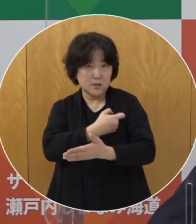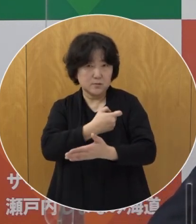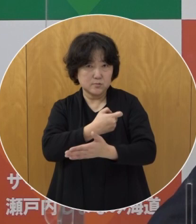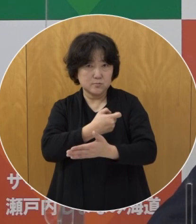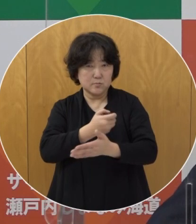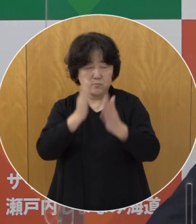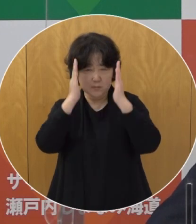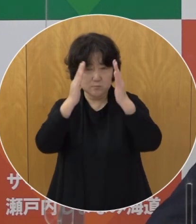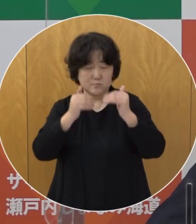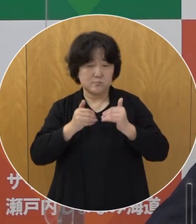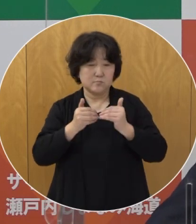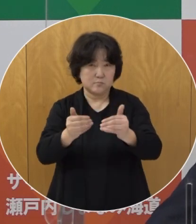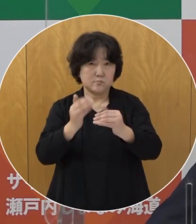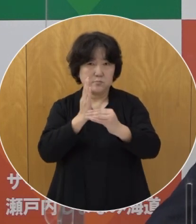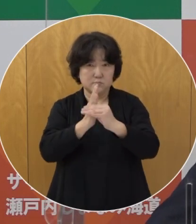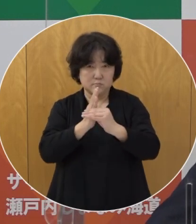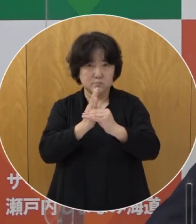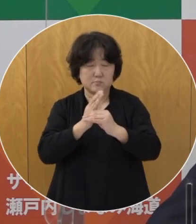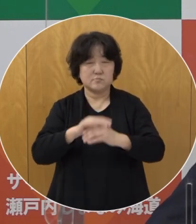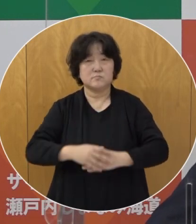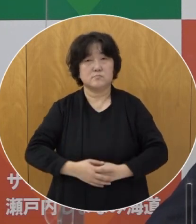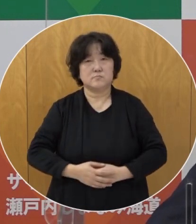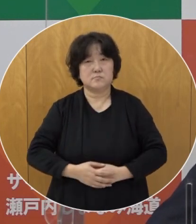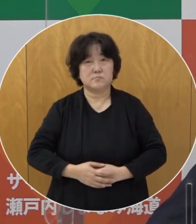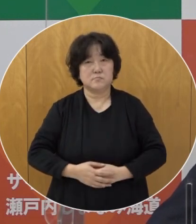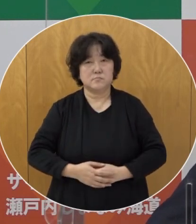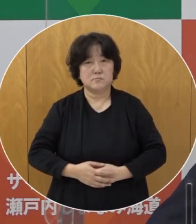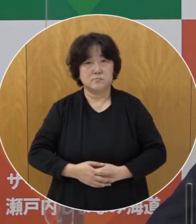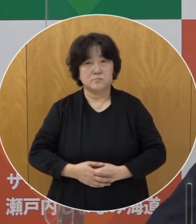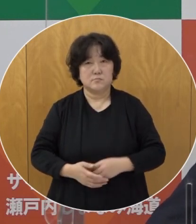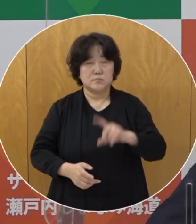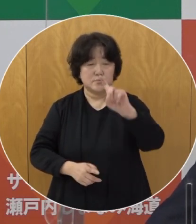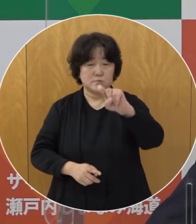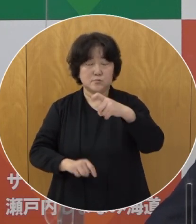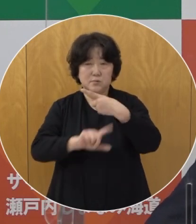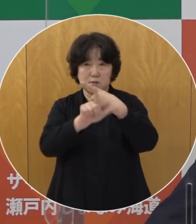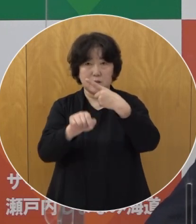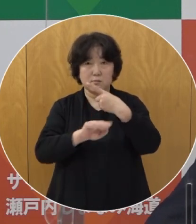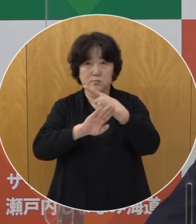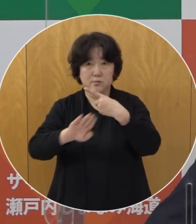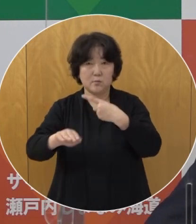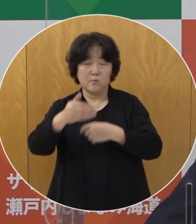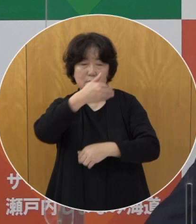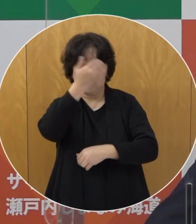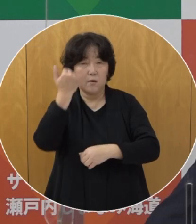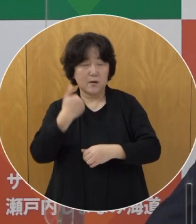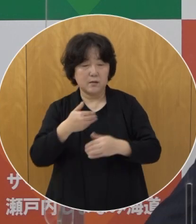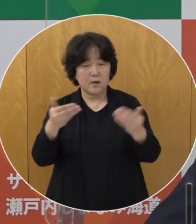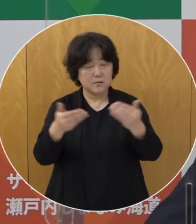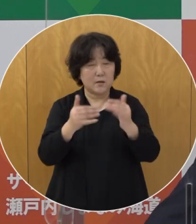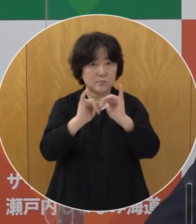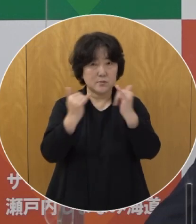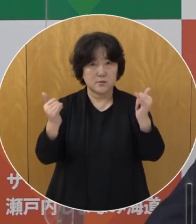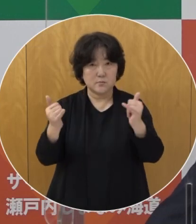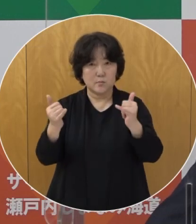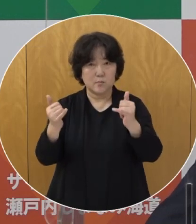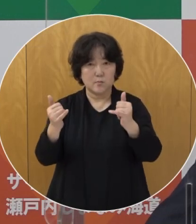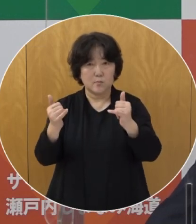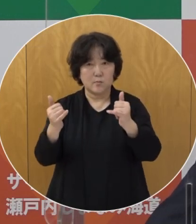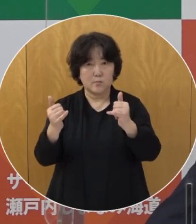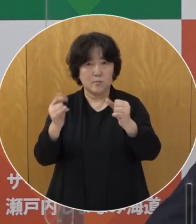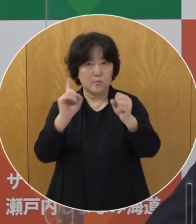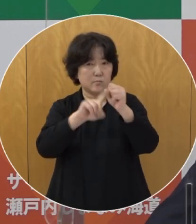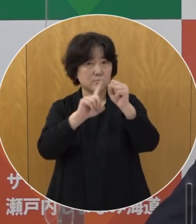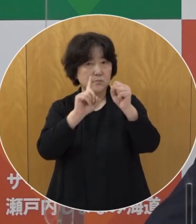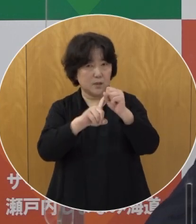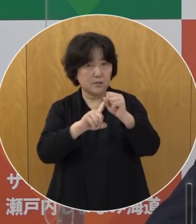力で取り組んでございます。今月からでございますが、 若い働く方々をターゲットにし